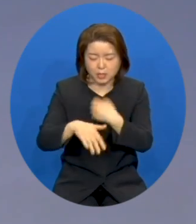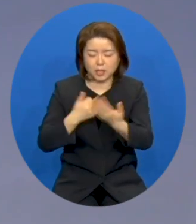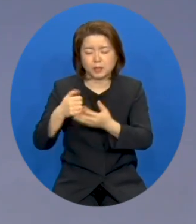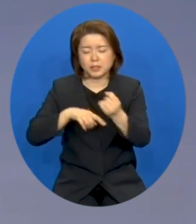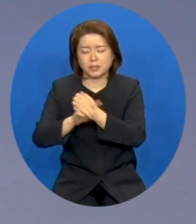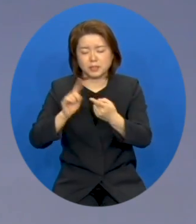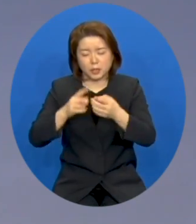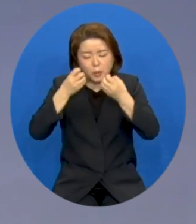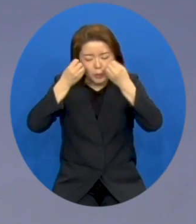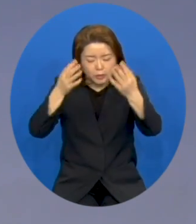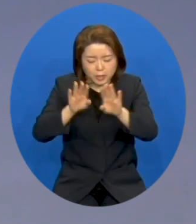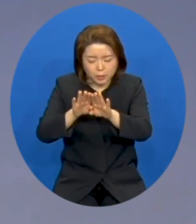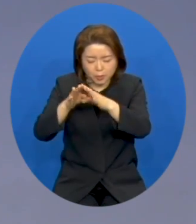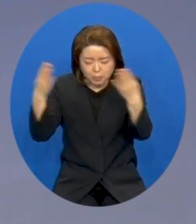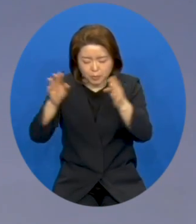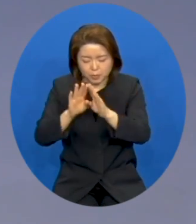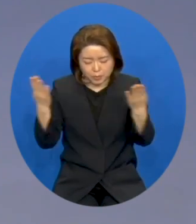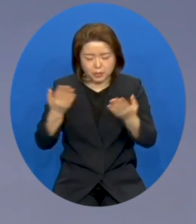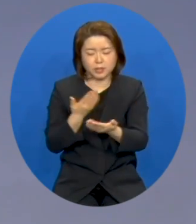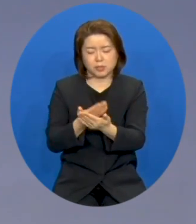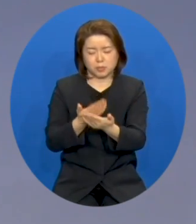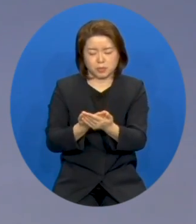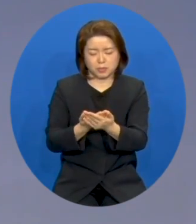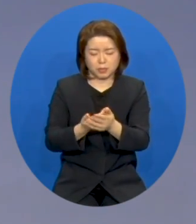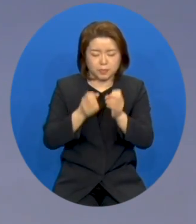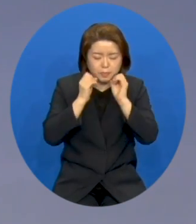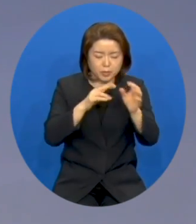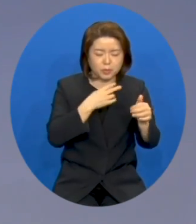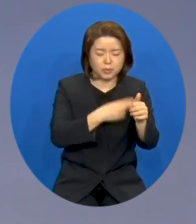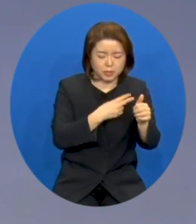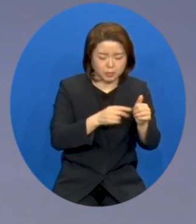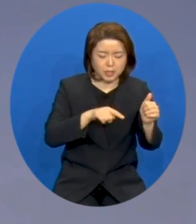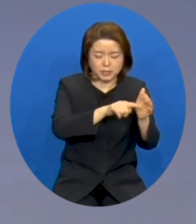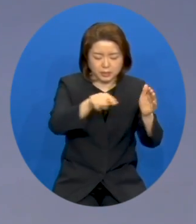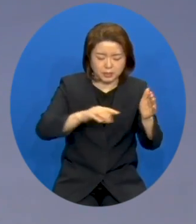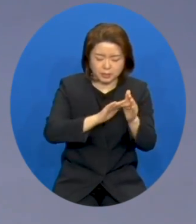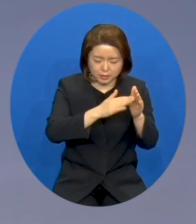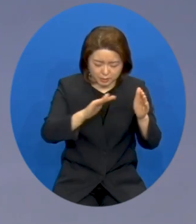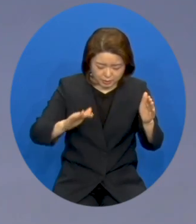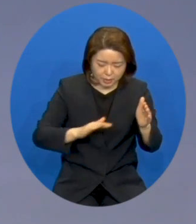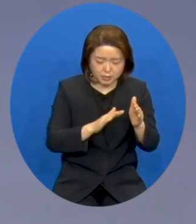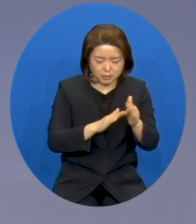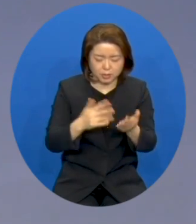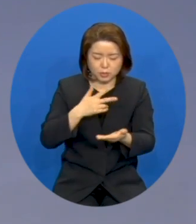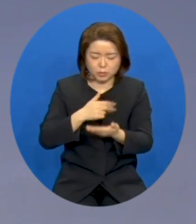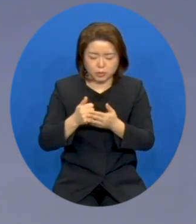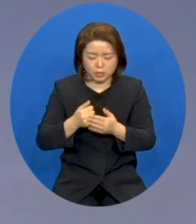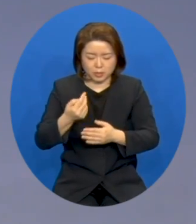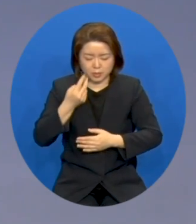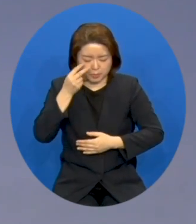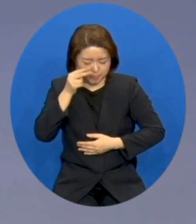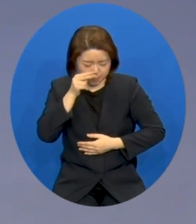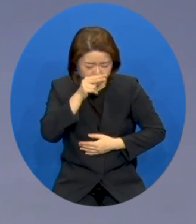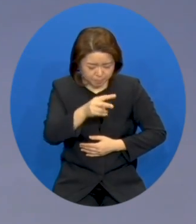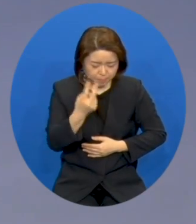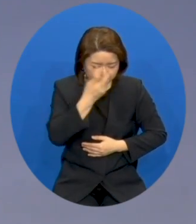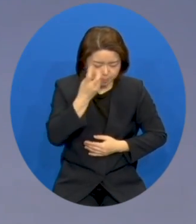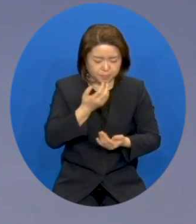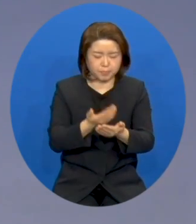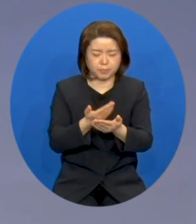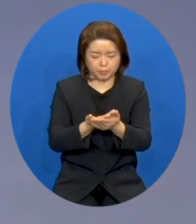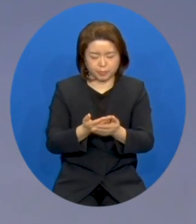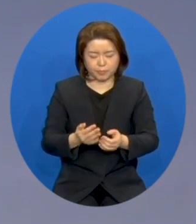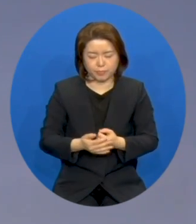새로운 문들이 열려지게 하소서. 선교사와 그 선교사의 가정을 주님 눈동자같이 지켜